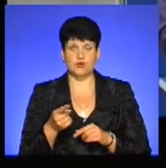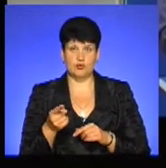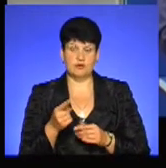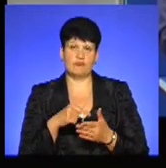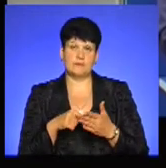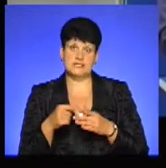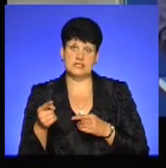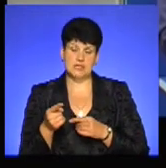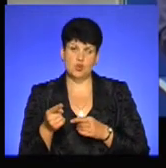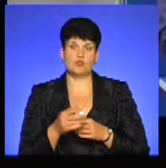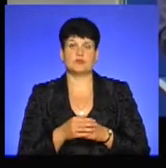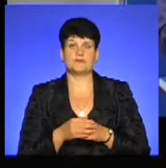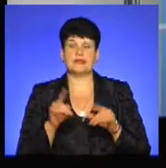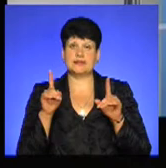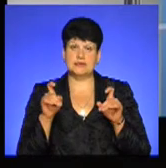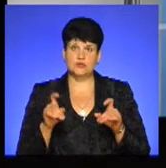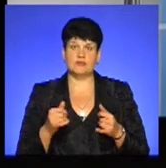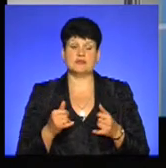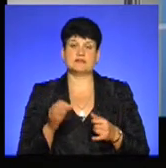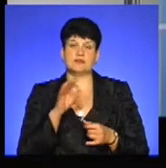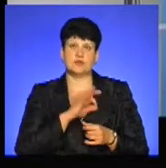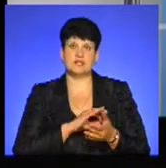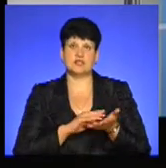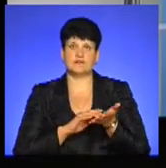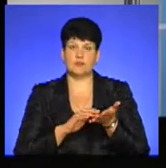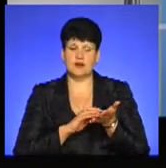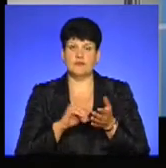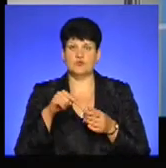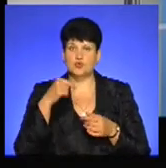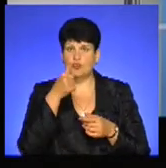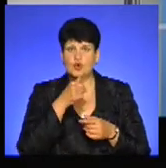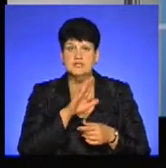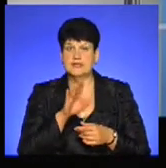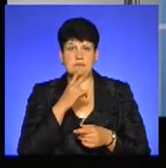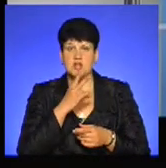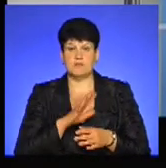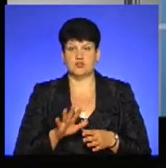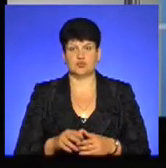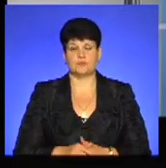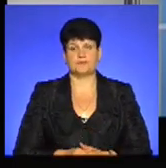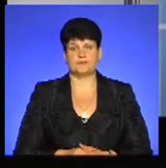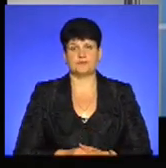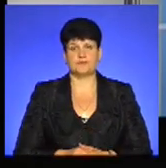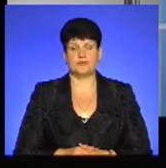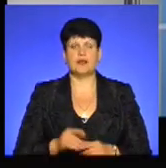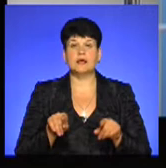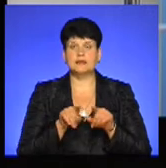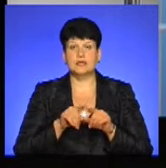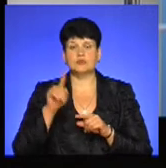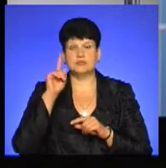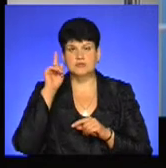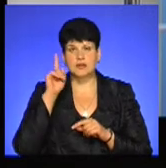Тернополі тестування саме з використанням шрифту Брайля в цьому році не передбачено. Також відомо, що планують